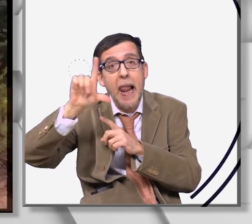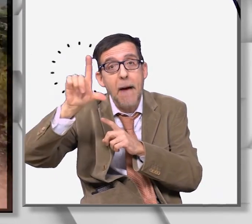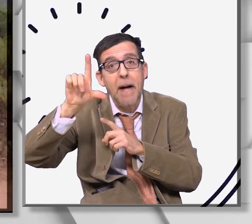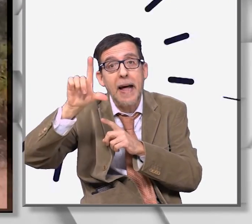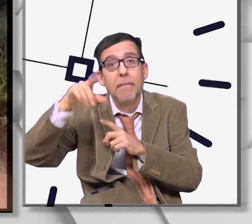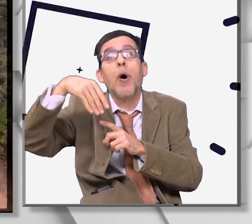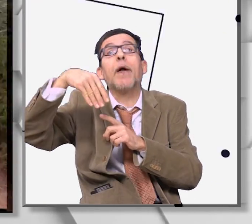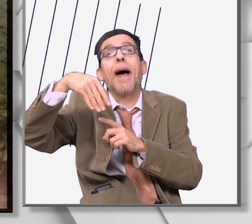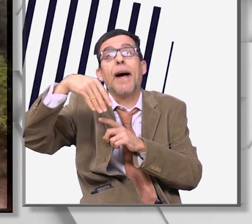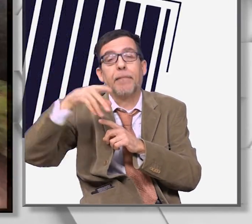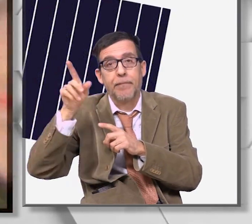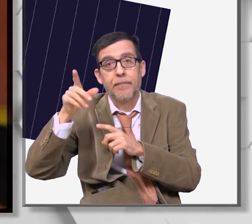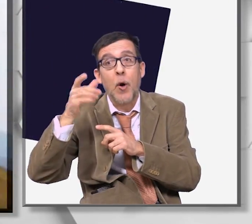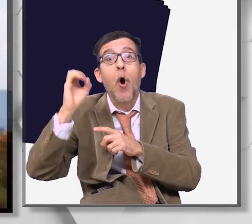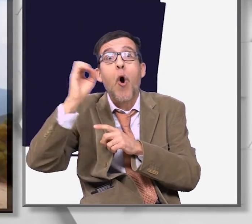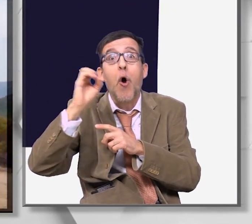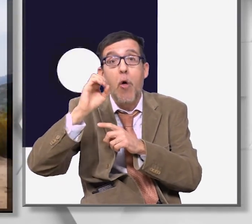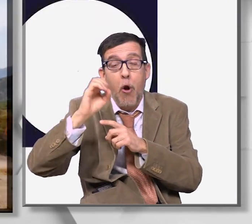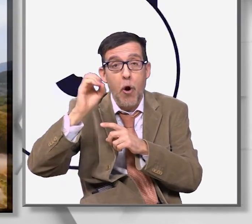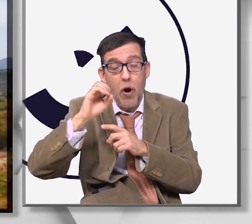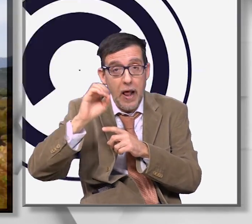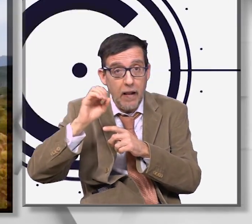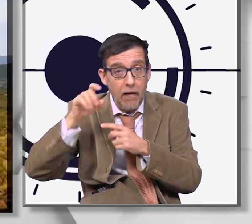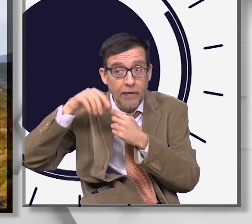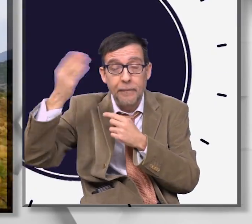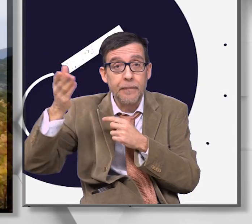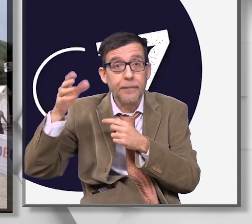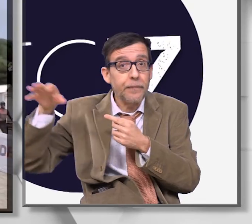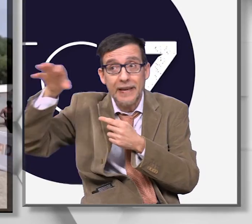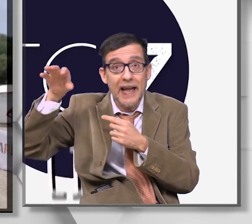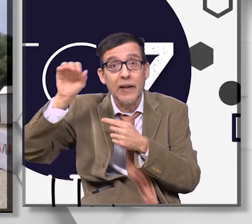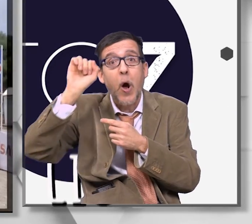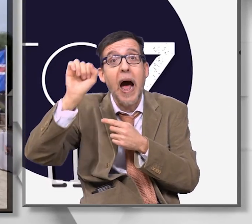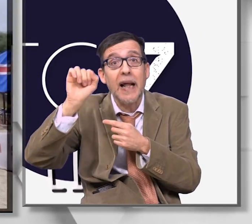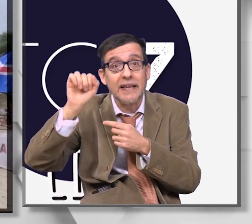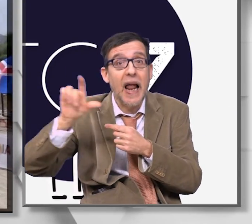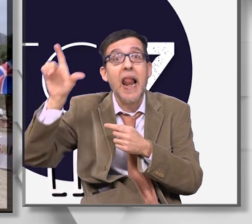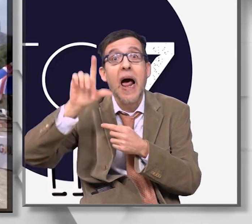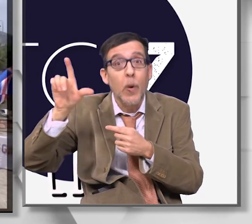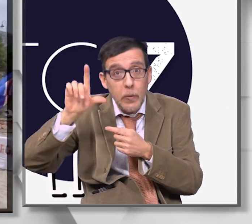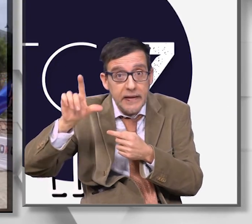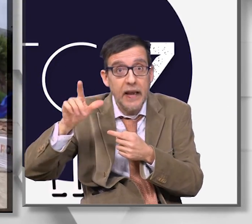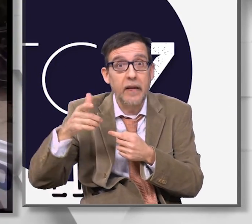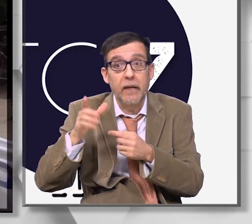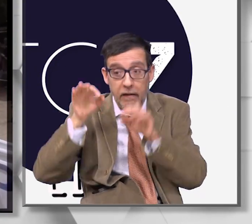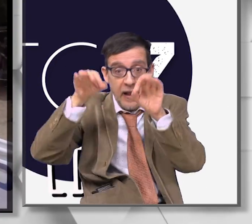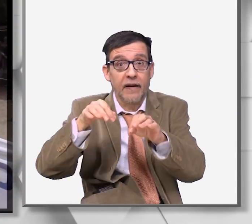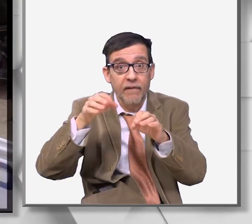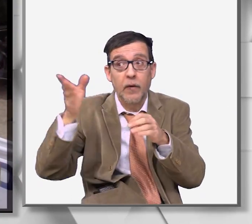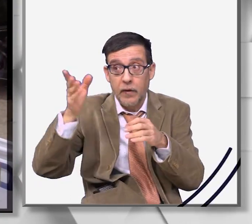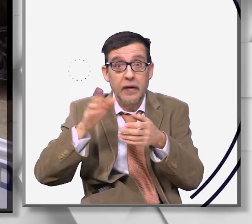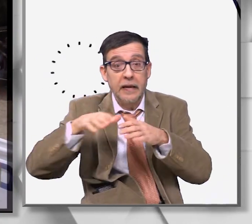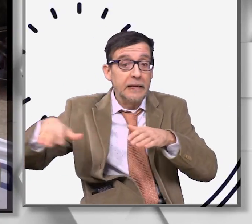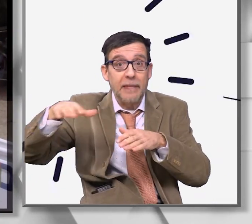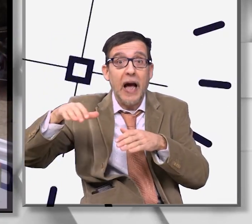quindi abbiamo detto dalla onlie per poi spostarci sul territorio di arzana lanusei e poi fare l'arrivo finale sulla spiaggia